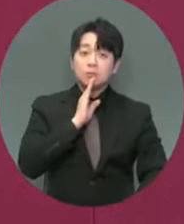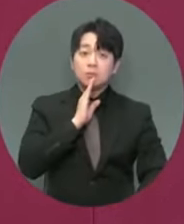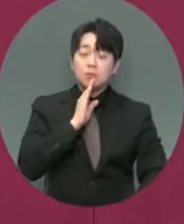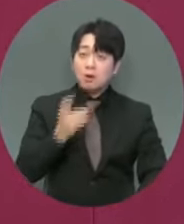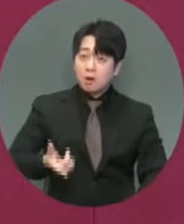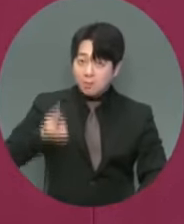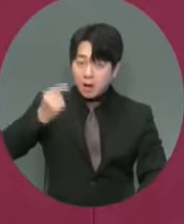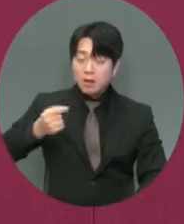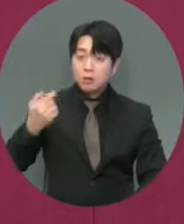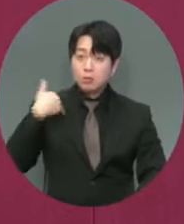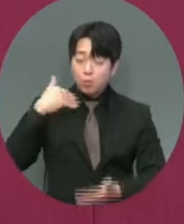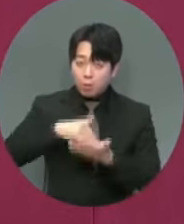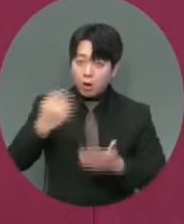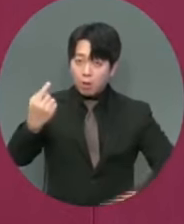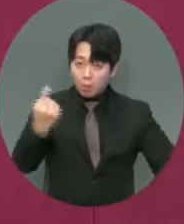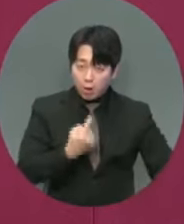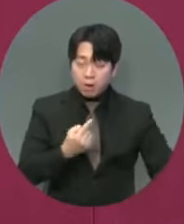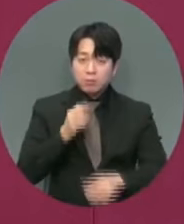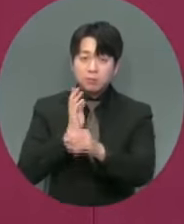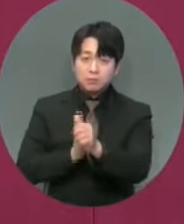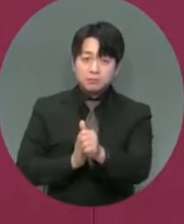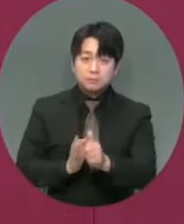어서 돌아오십시오.